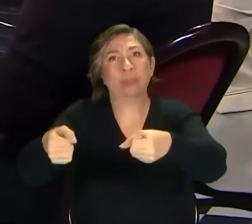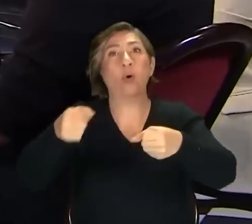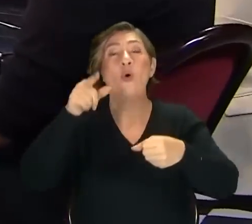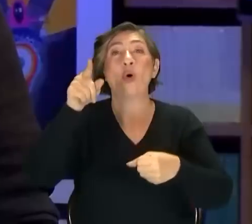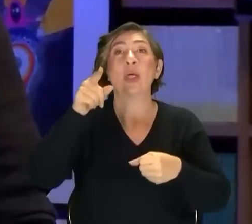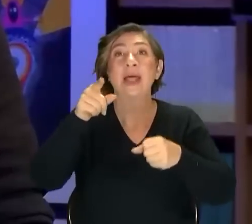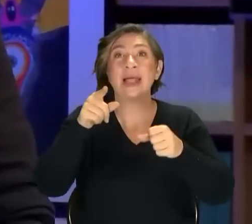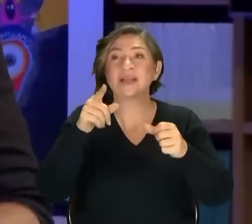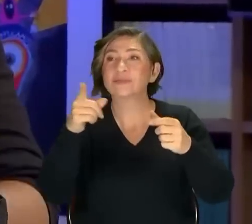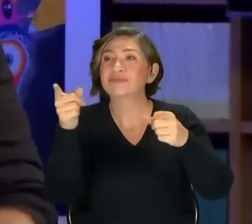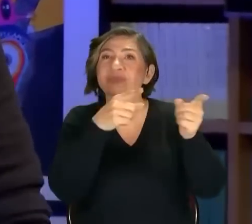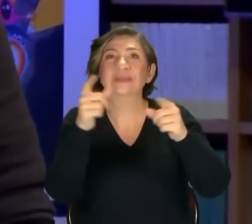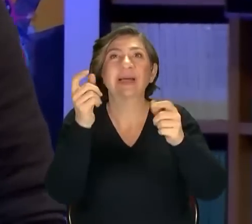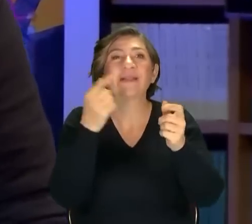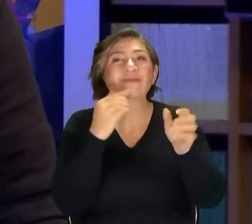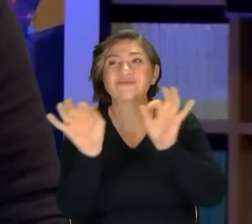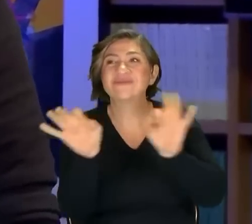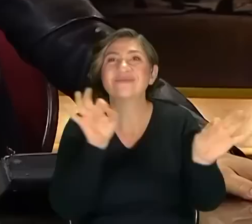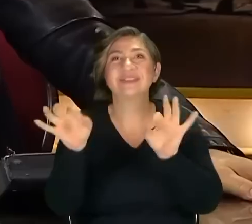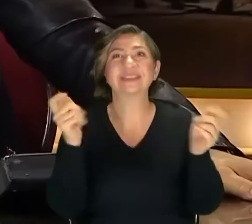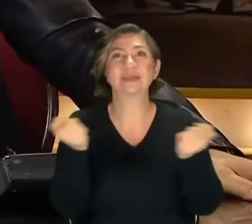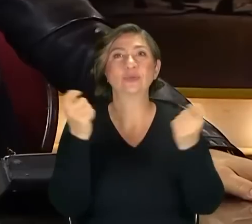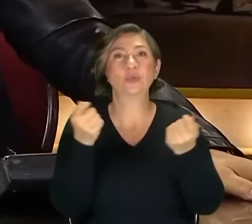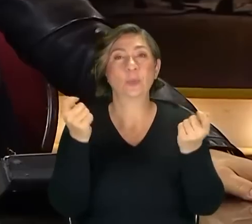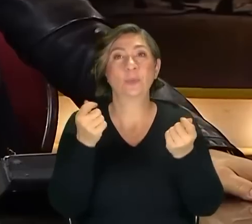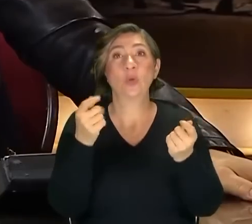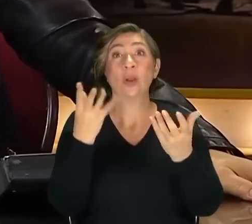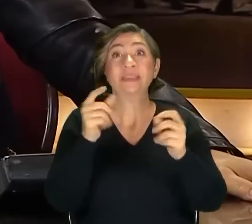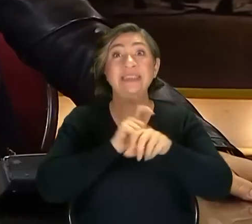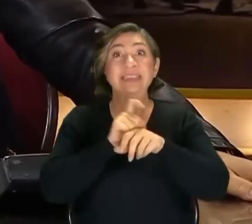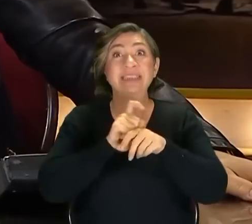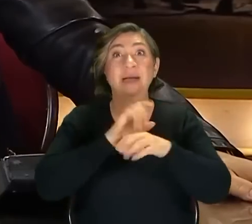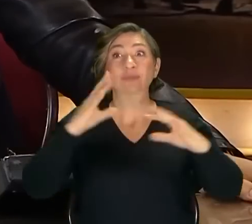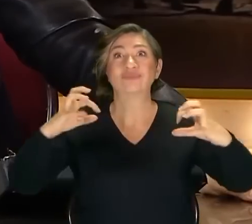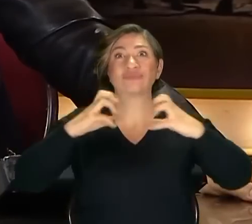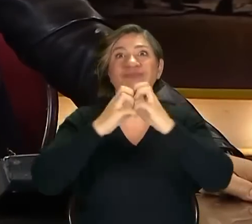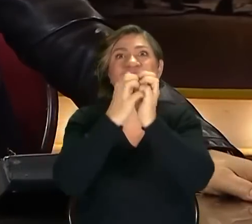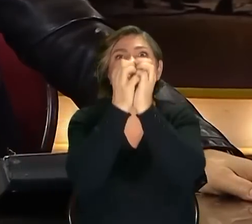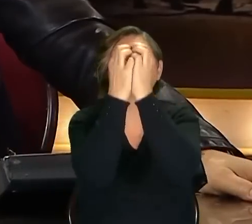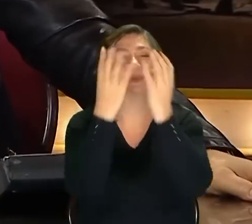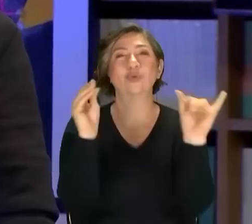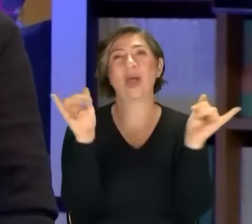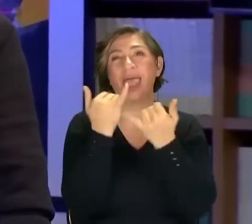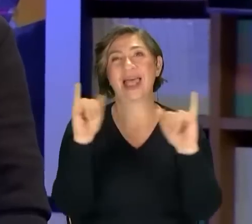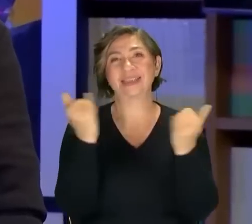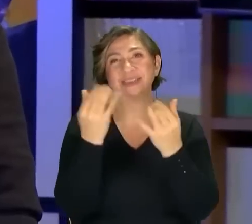Onları manipüle ediyordum. Birbirlerine düşünmeye çalışıyordum falan ama güzel. Zaten öyle stresli bir ortamdı ki herkes birbirine düşüyordu. Çok eğlenceli tabii şeyler çıktı. Televizyon